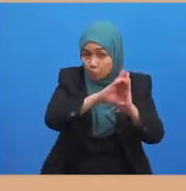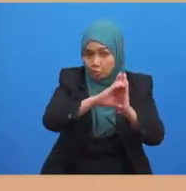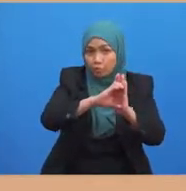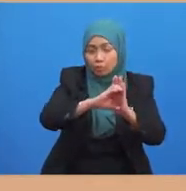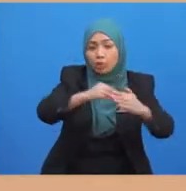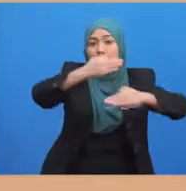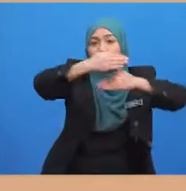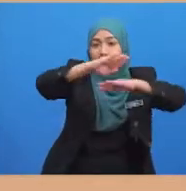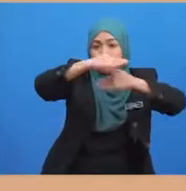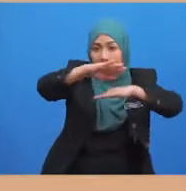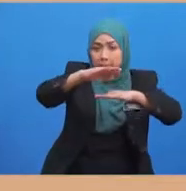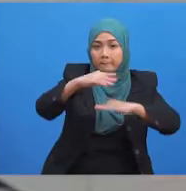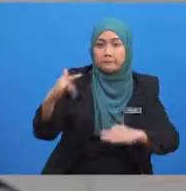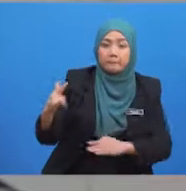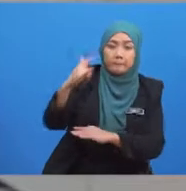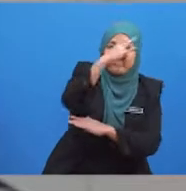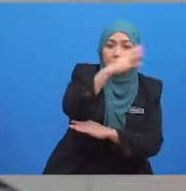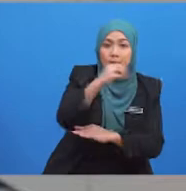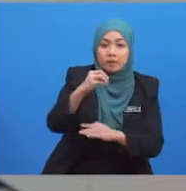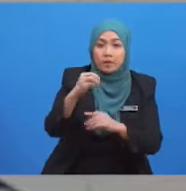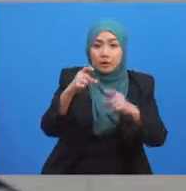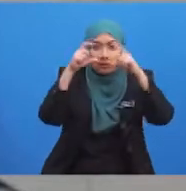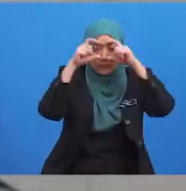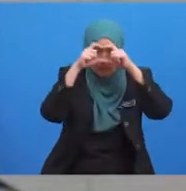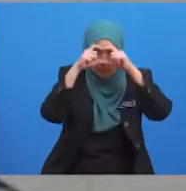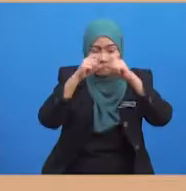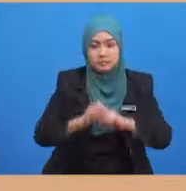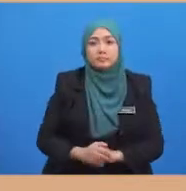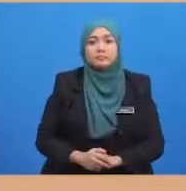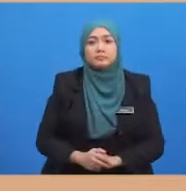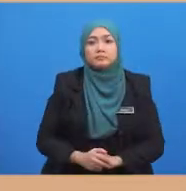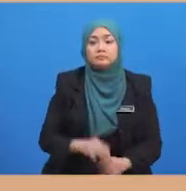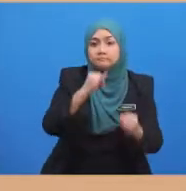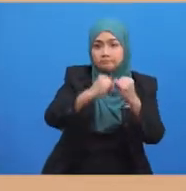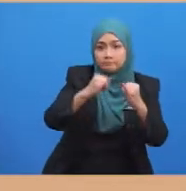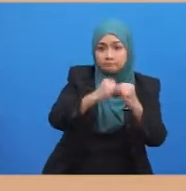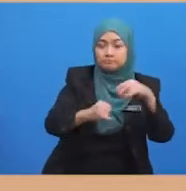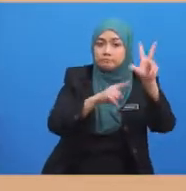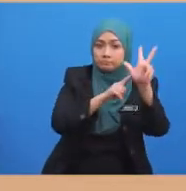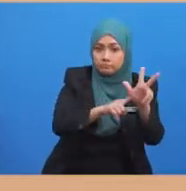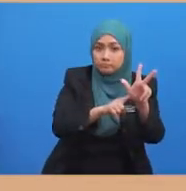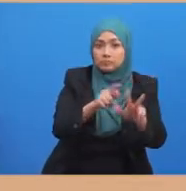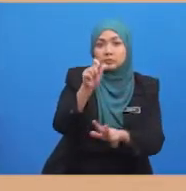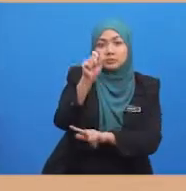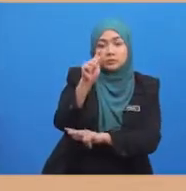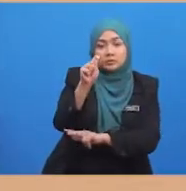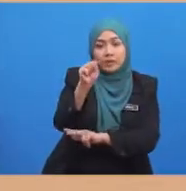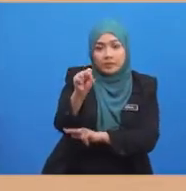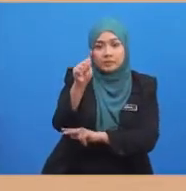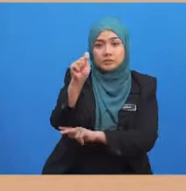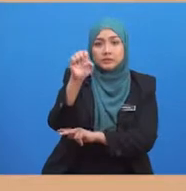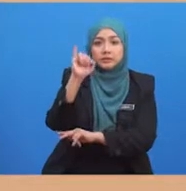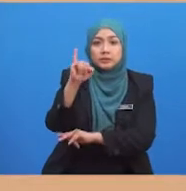dan cermin mata. Dan yang terakhir ialah styrena. Styrena mengalami